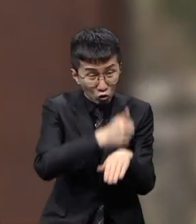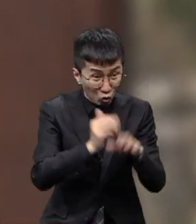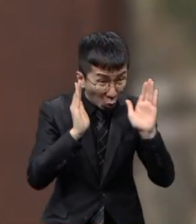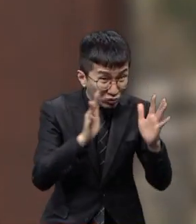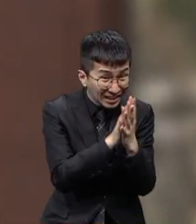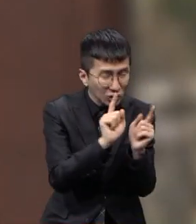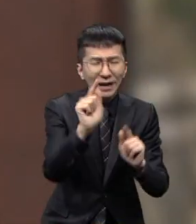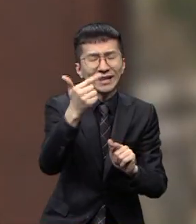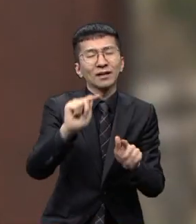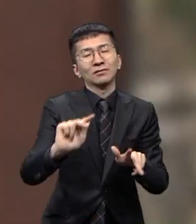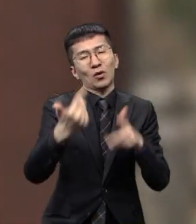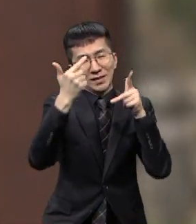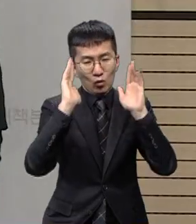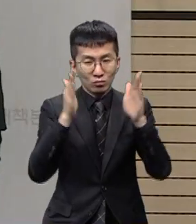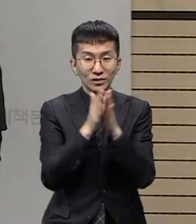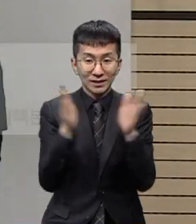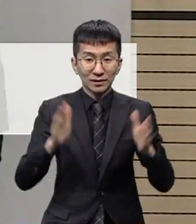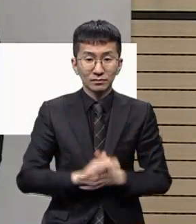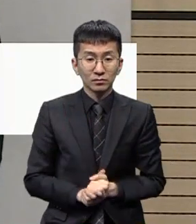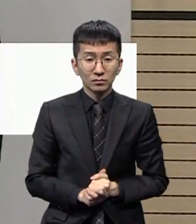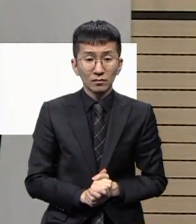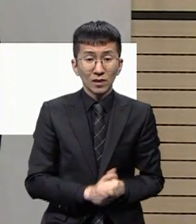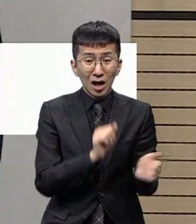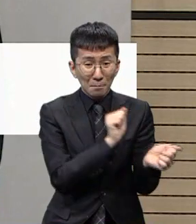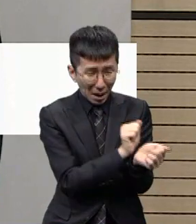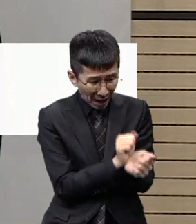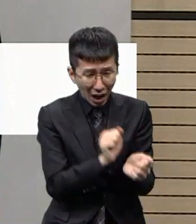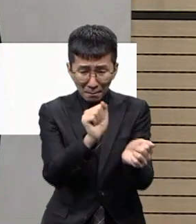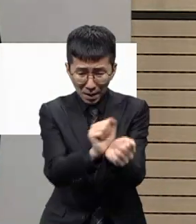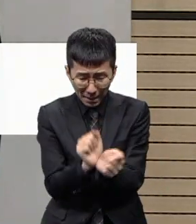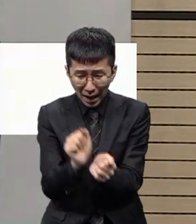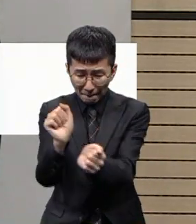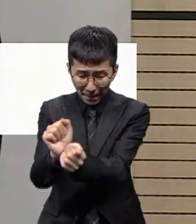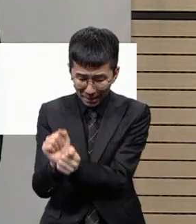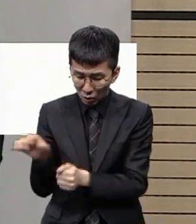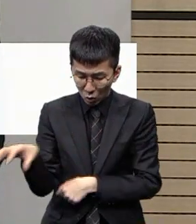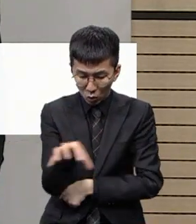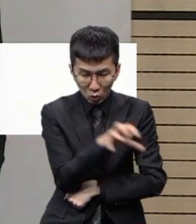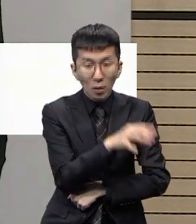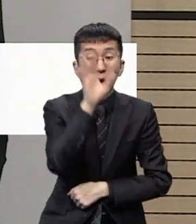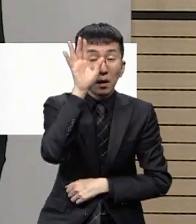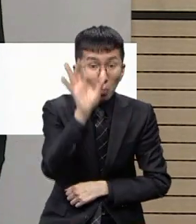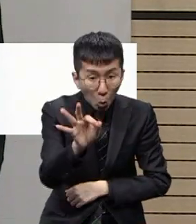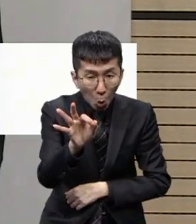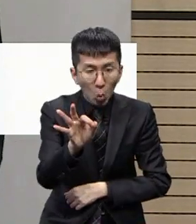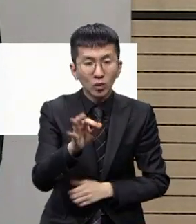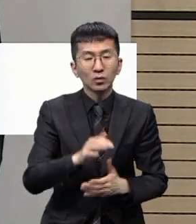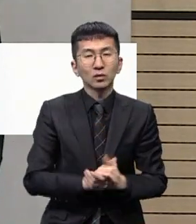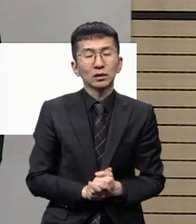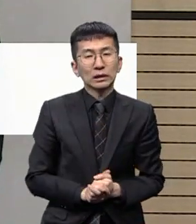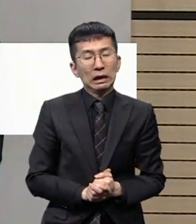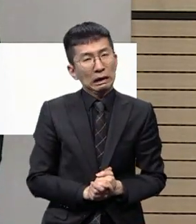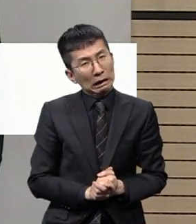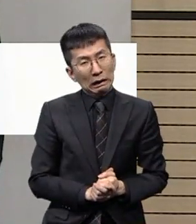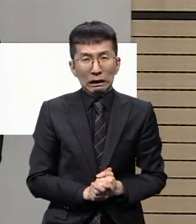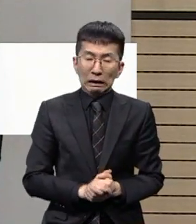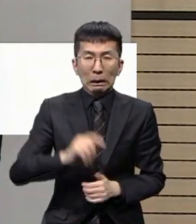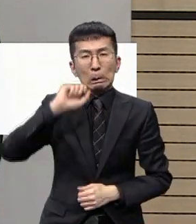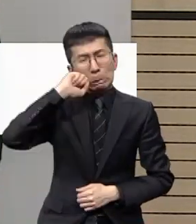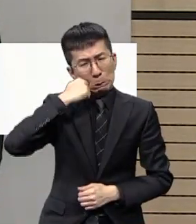전환했습니다. 특정하게 유행을 주도하는 집단을 분명하게 한정할 수 없을